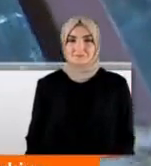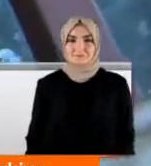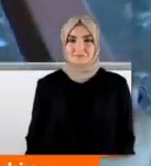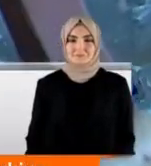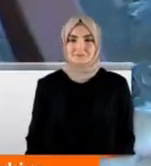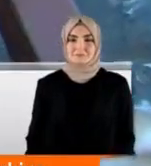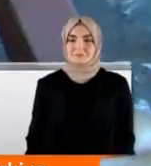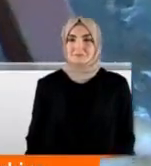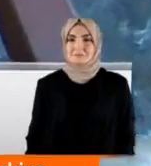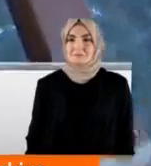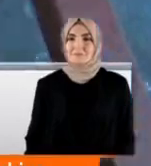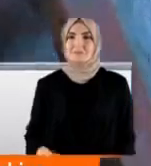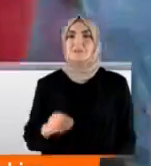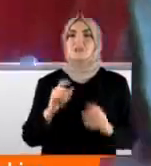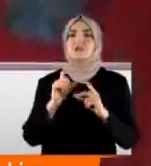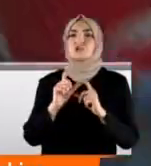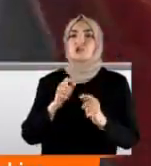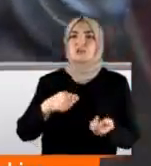Akıllı vida ver, şarjlıyı ver, kalem ver.